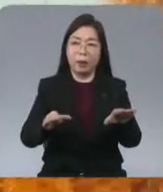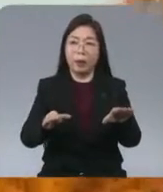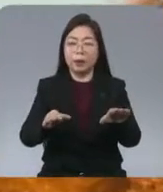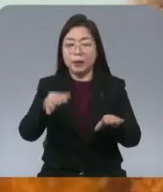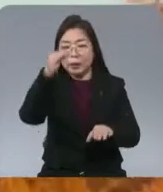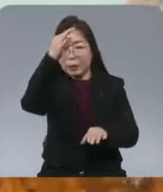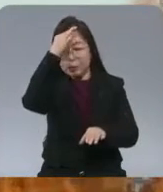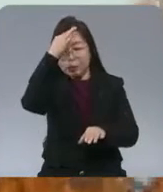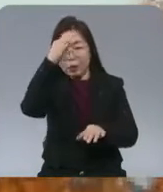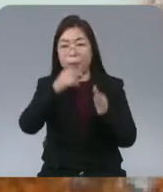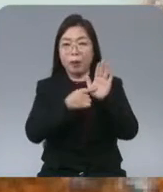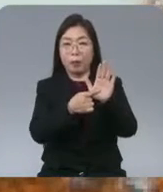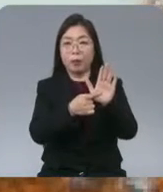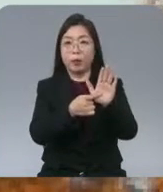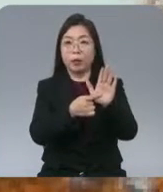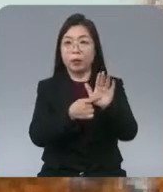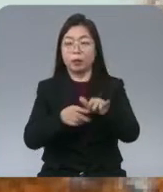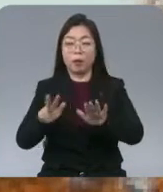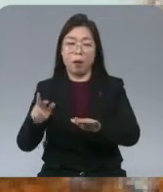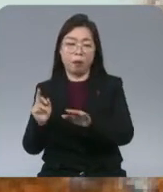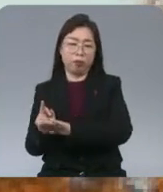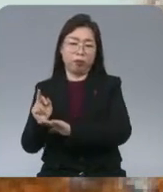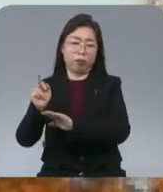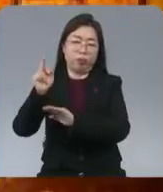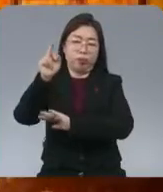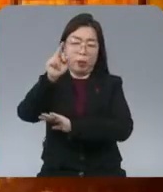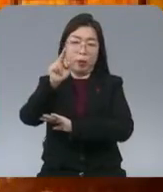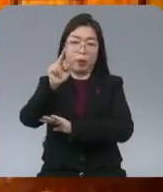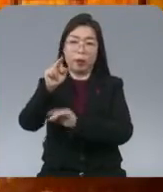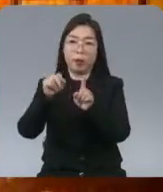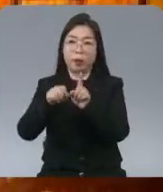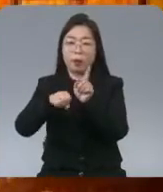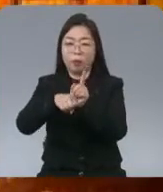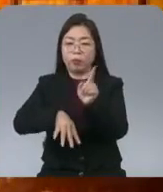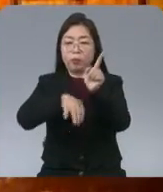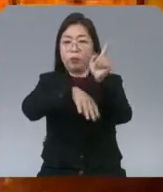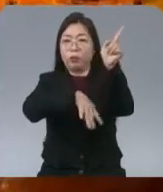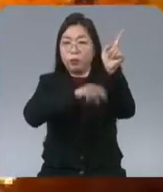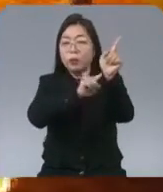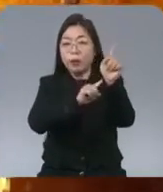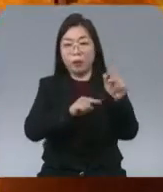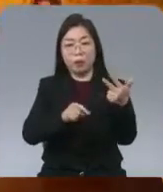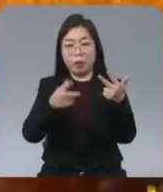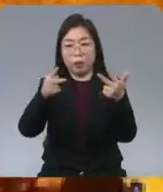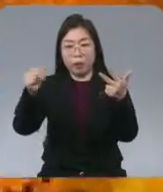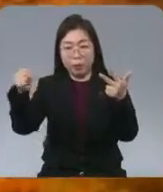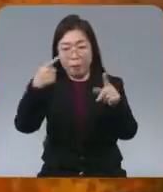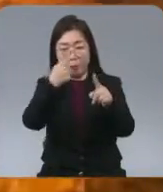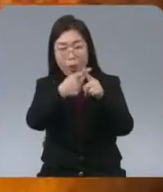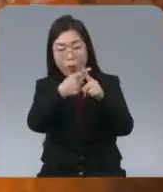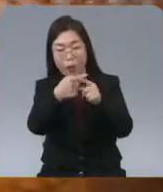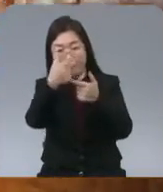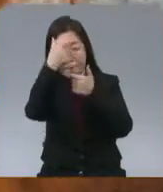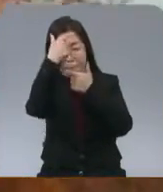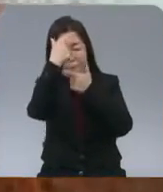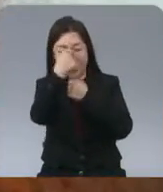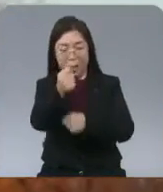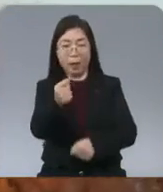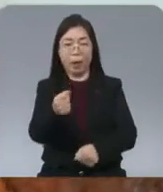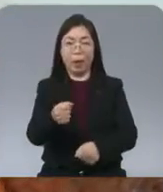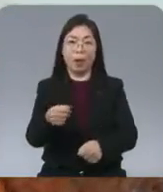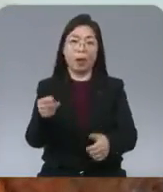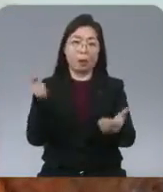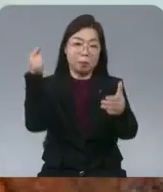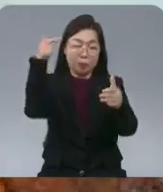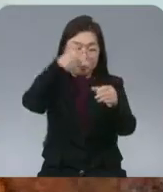de l'engin de même que l'ample de son combustible en hiver et le projectile atteint avec précision une cible